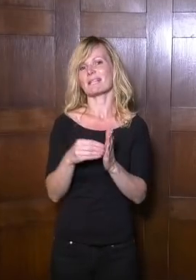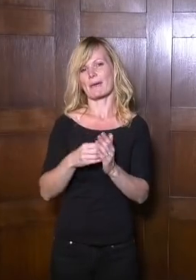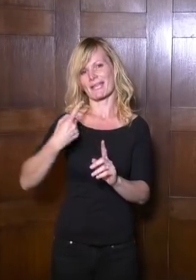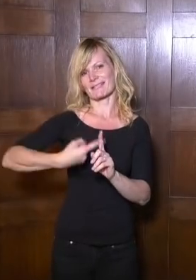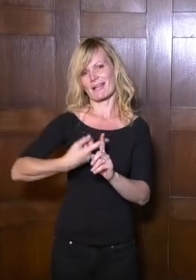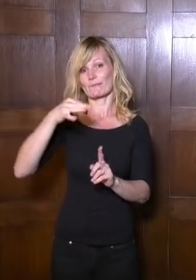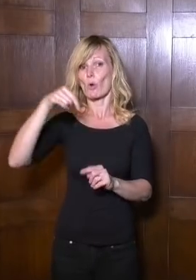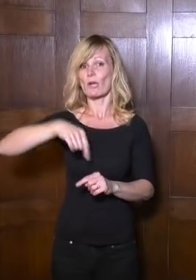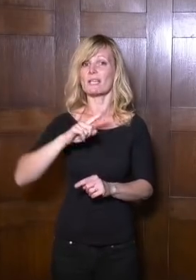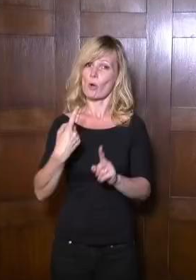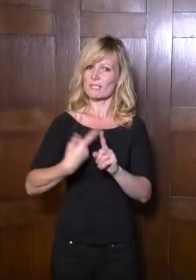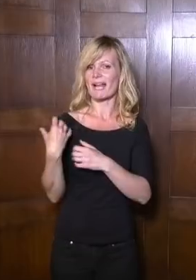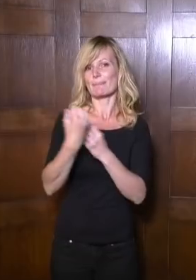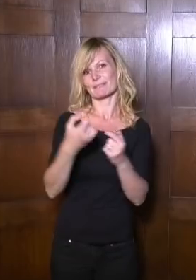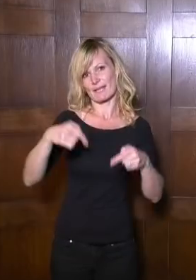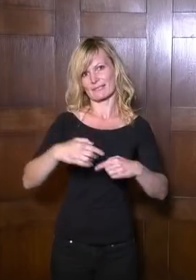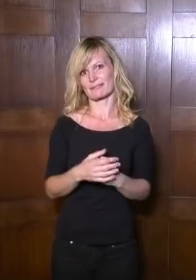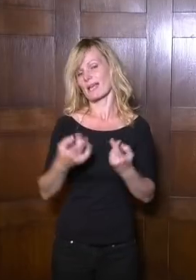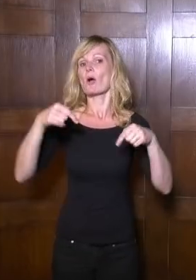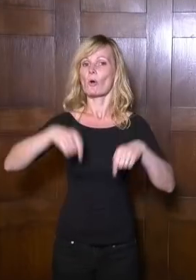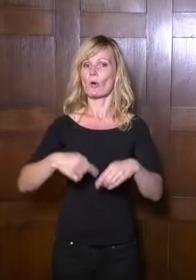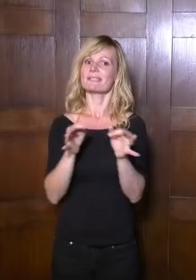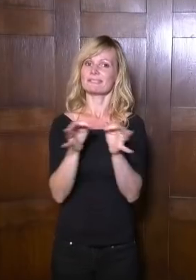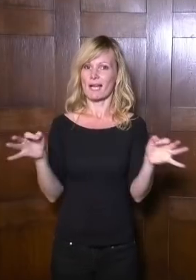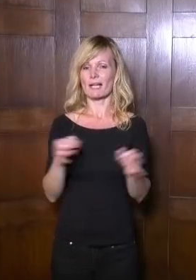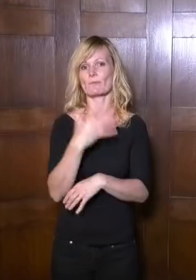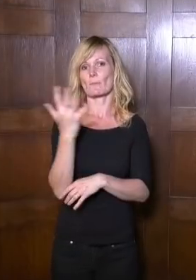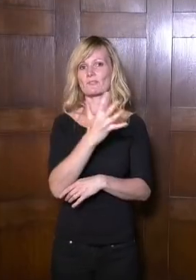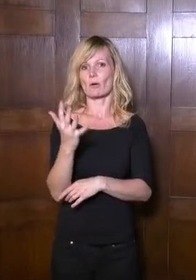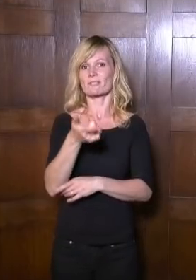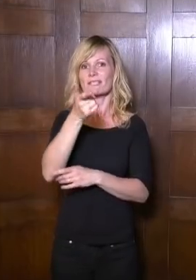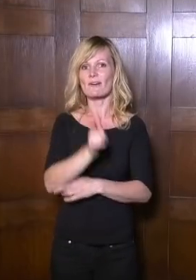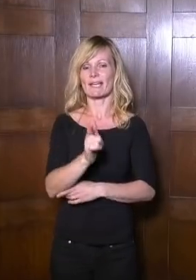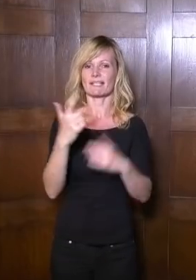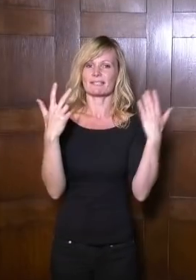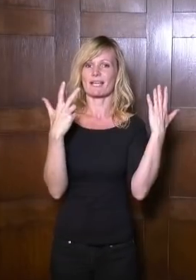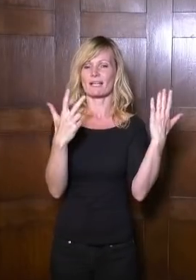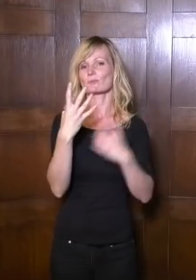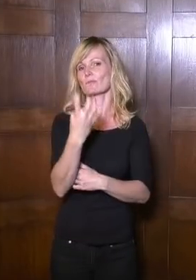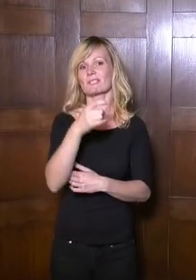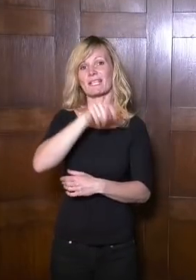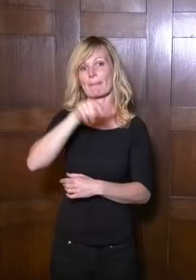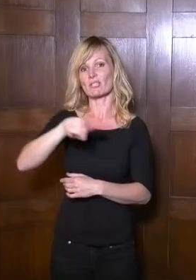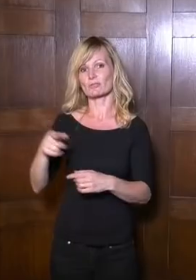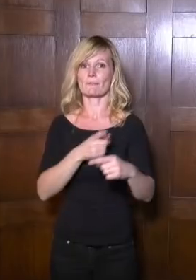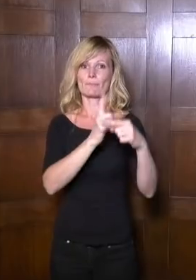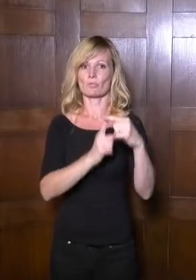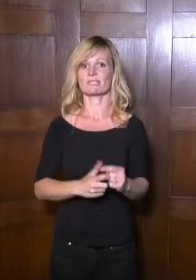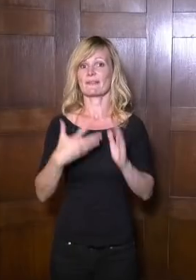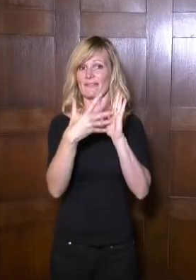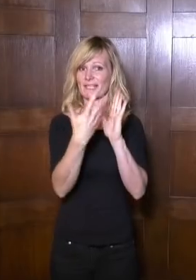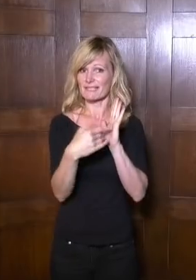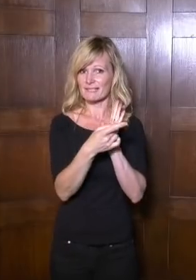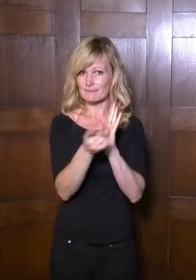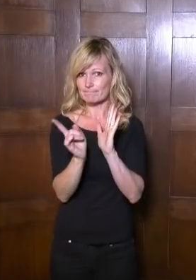auch für heute die Zahlen mitgebracht. Wir haben eben heute zum heutigen Tag 5.248 Menschen, die positiv